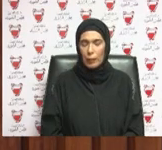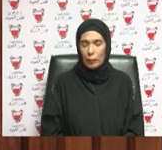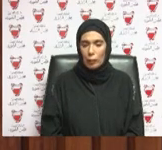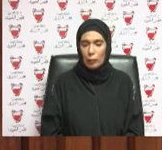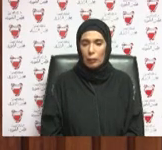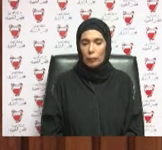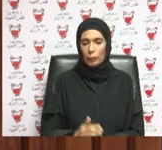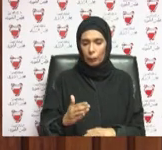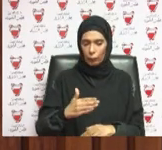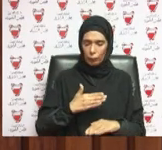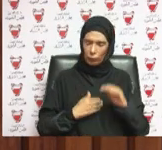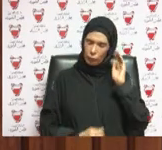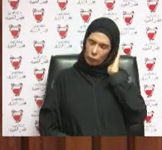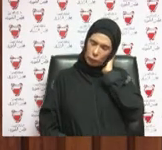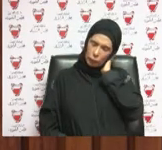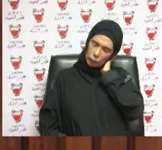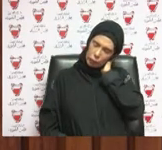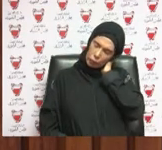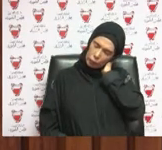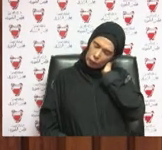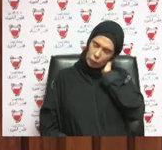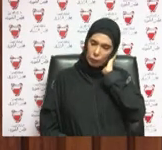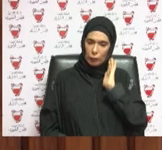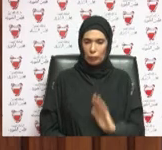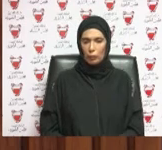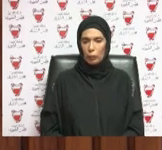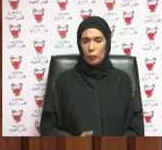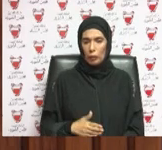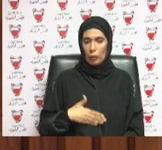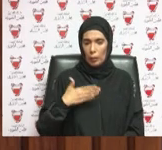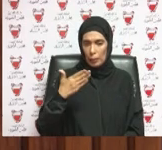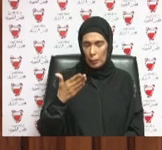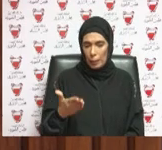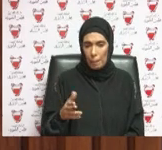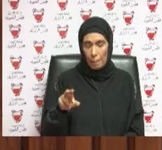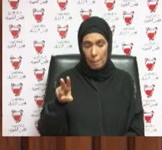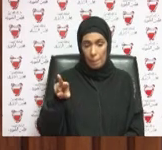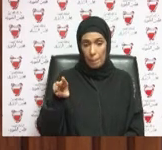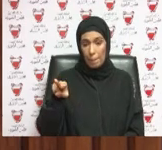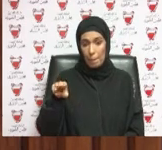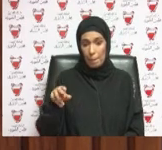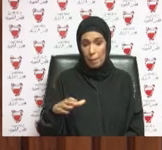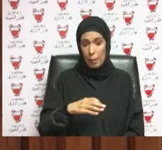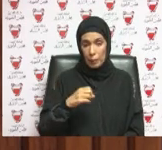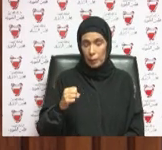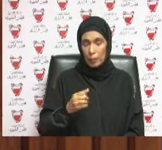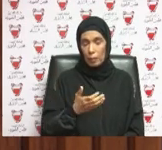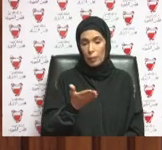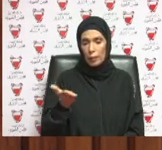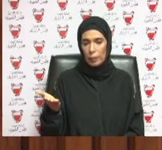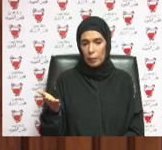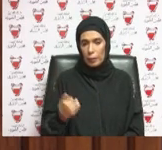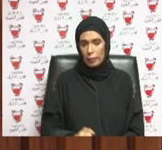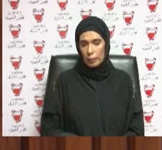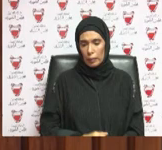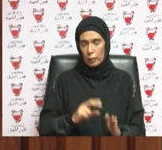ولكن قبل أن أرفع الجلسة أرجو من الأخ الأمين العام